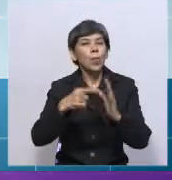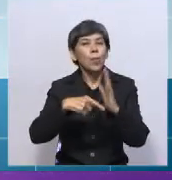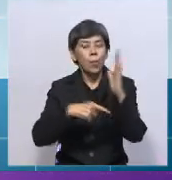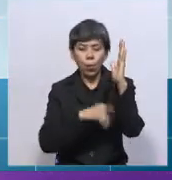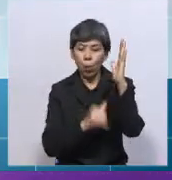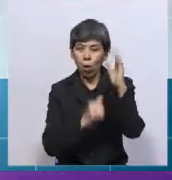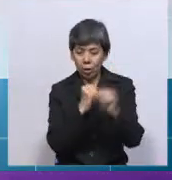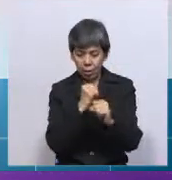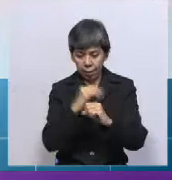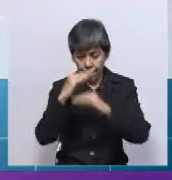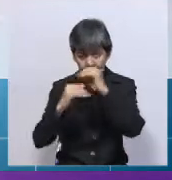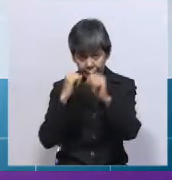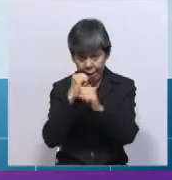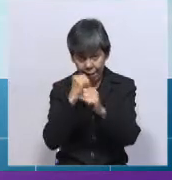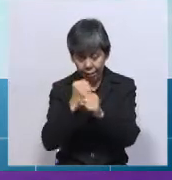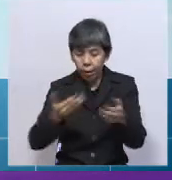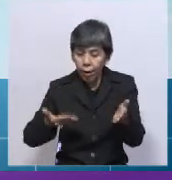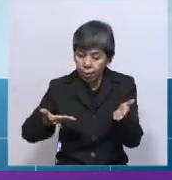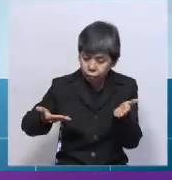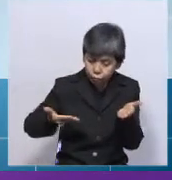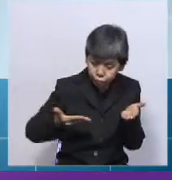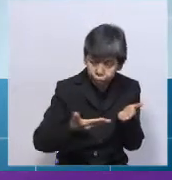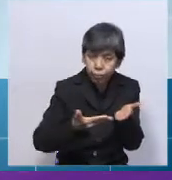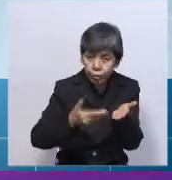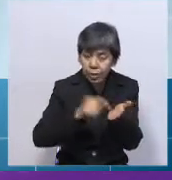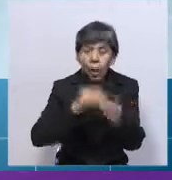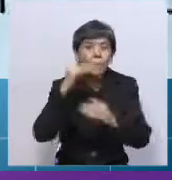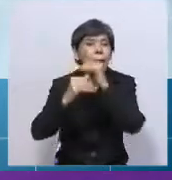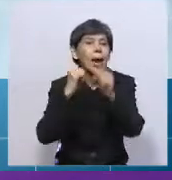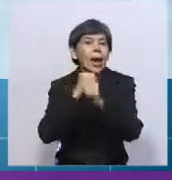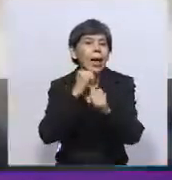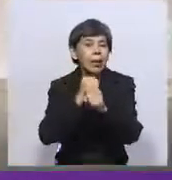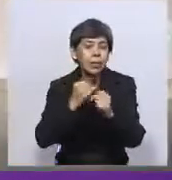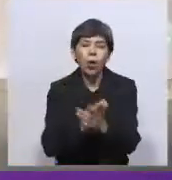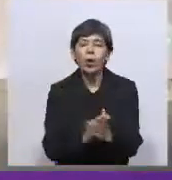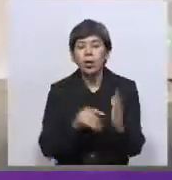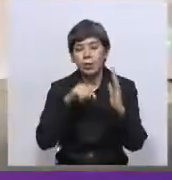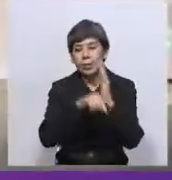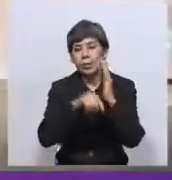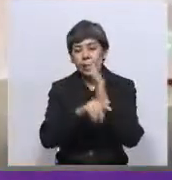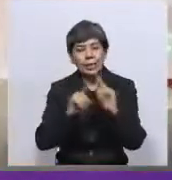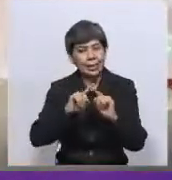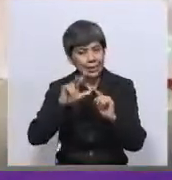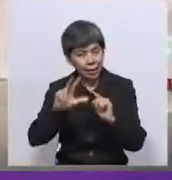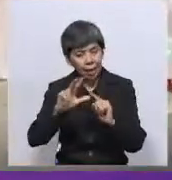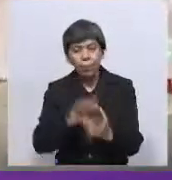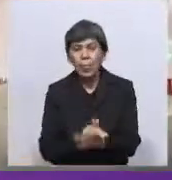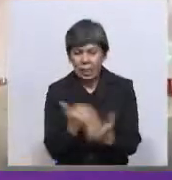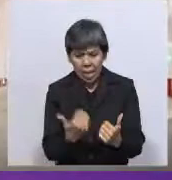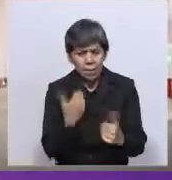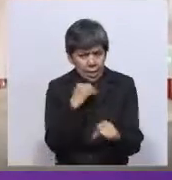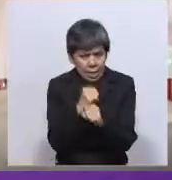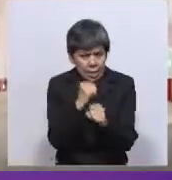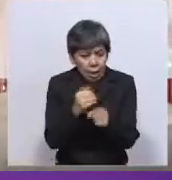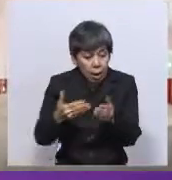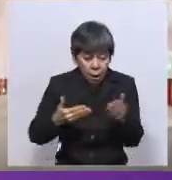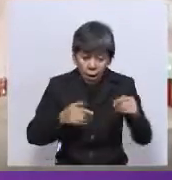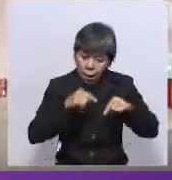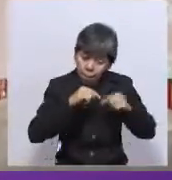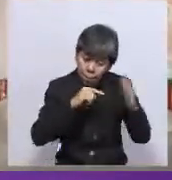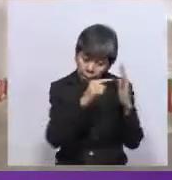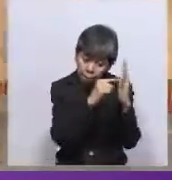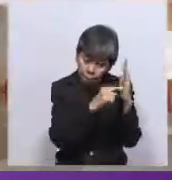รโครงการพัฒนาท่าเทียบเรือชายฝั่งและพัฒนาท่าเรือแหลมฉบังระยะที่3ซึ่งจะทำให้ท่าเรือ